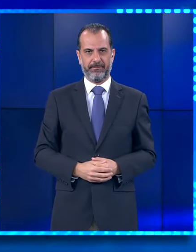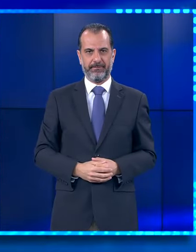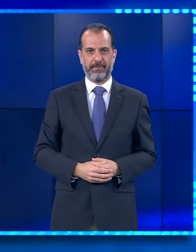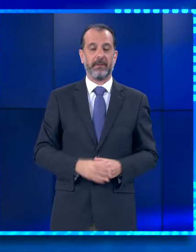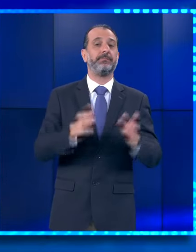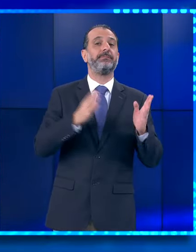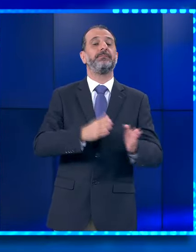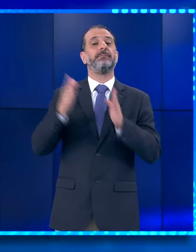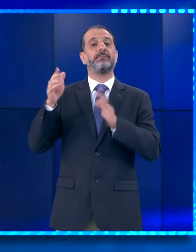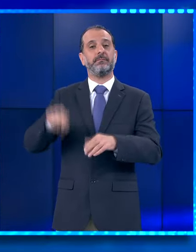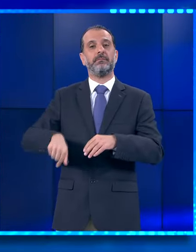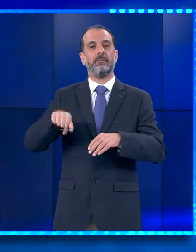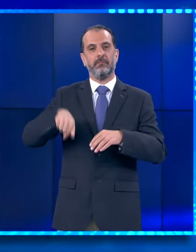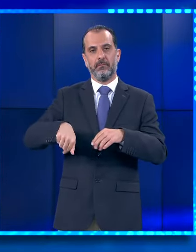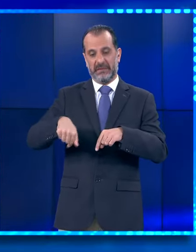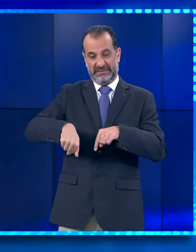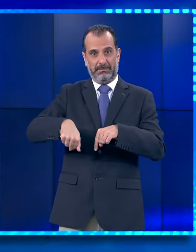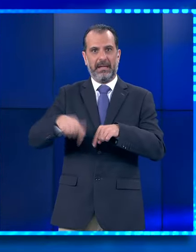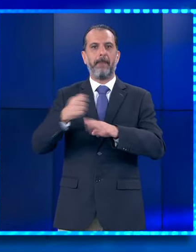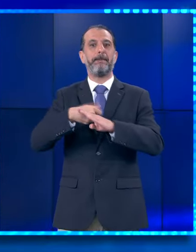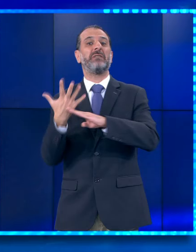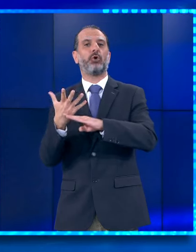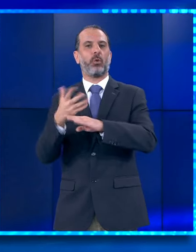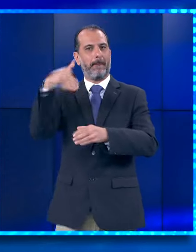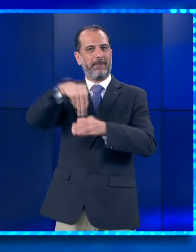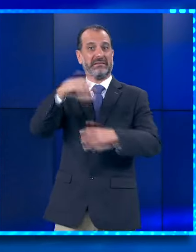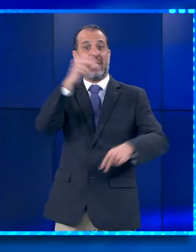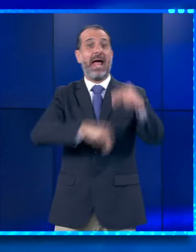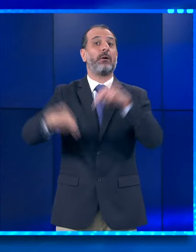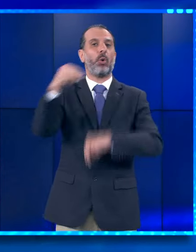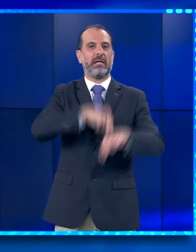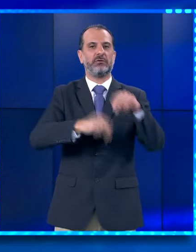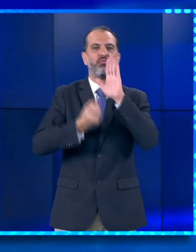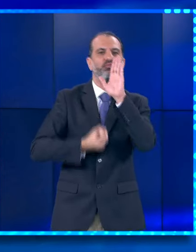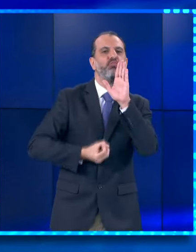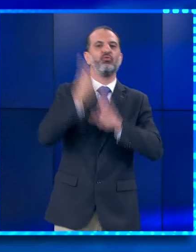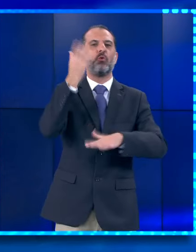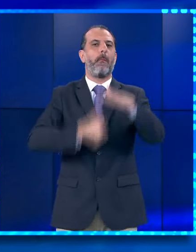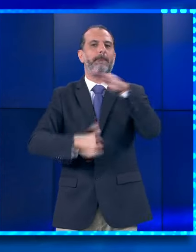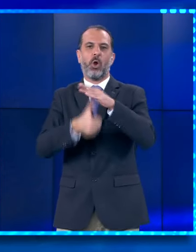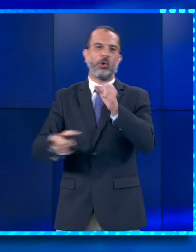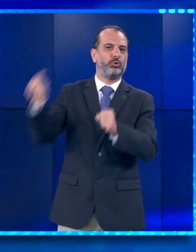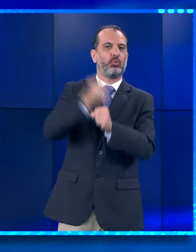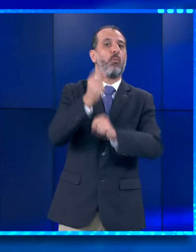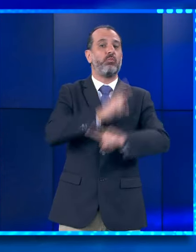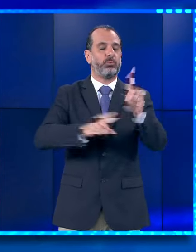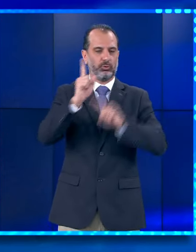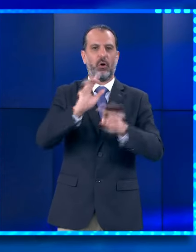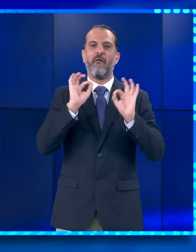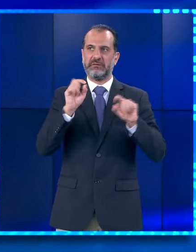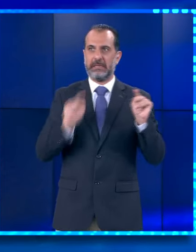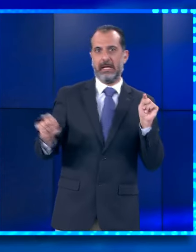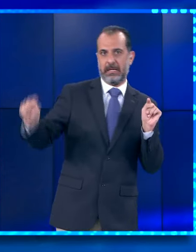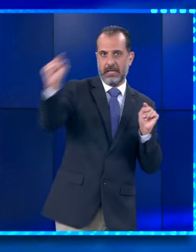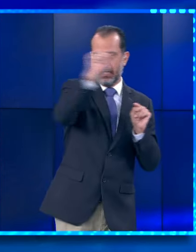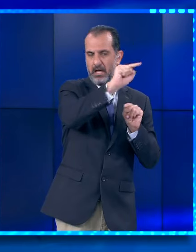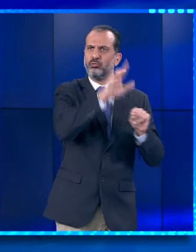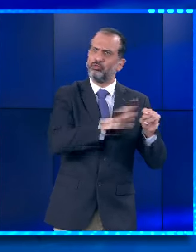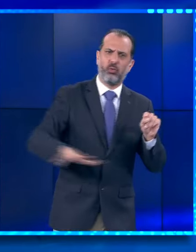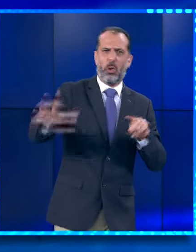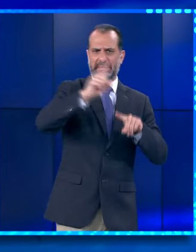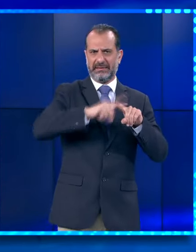Σε εξέλιξη βρίσκεται ο πρώτος γύρος των εσωκομματικών εκλογών στο ΠΑΣΟΚ για την ανάδειξη νέου Προέδρου, με τα εκλογικά κέντρα να έχουν ανοίξει από τις